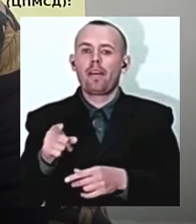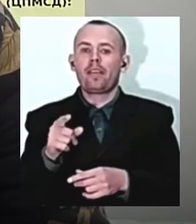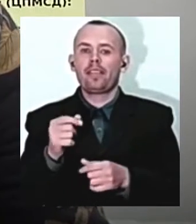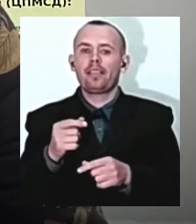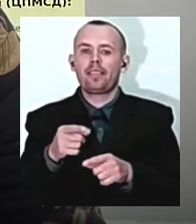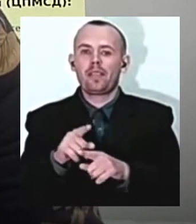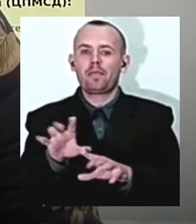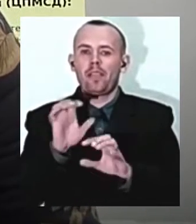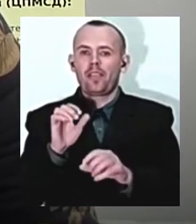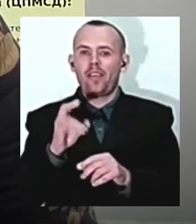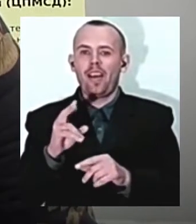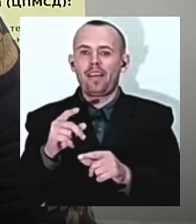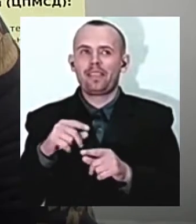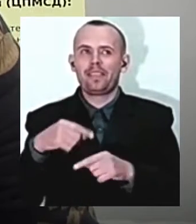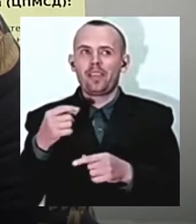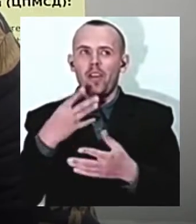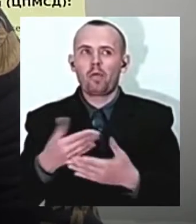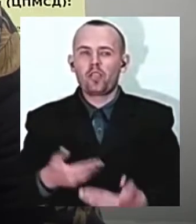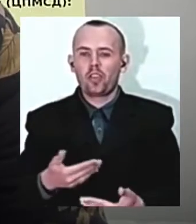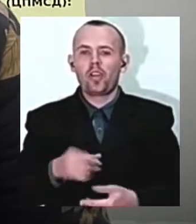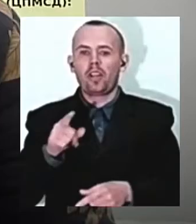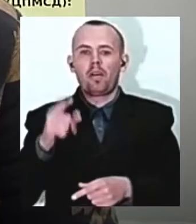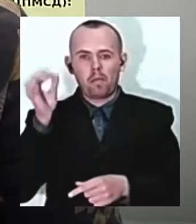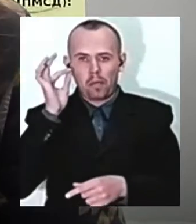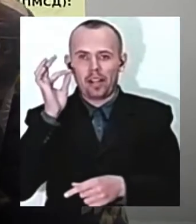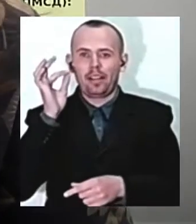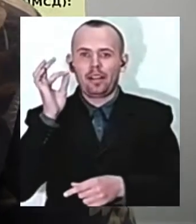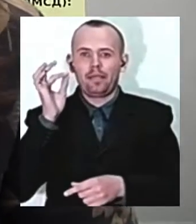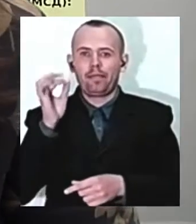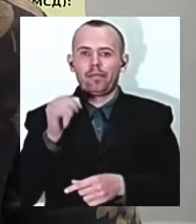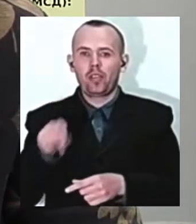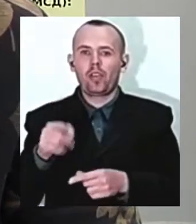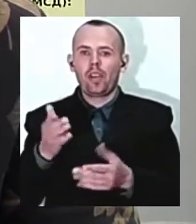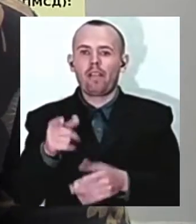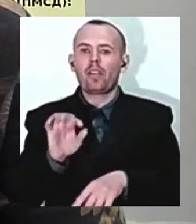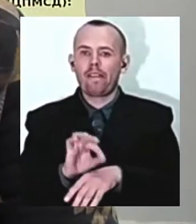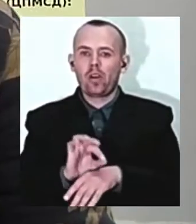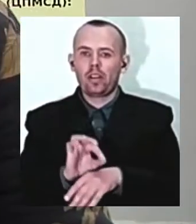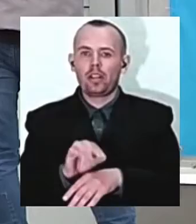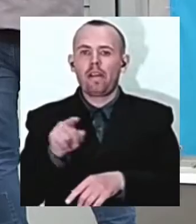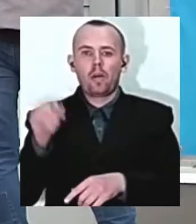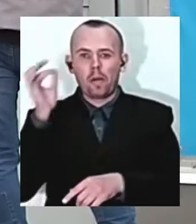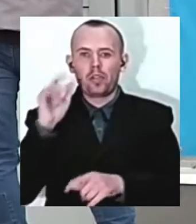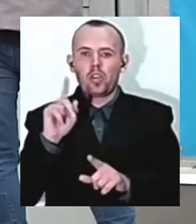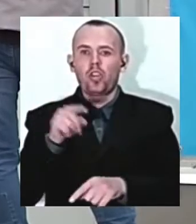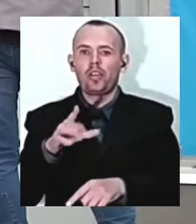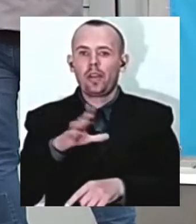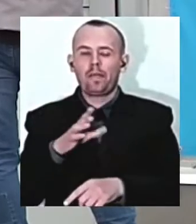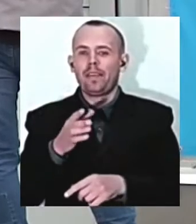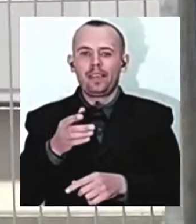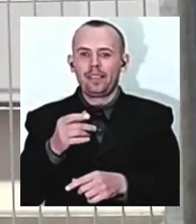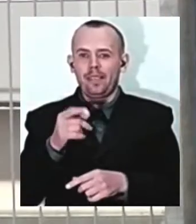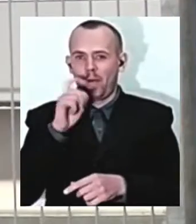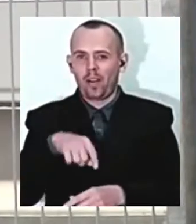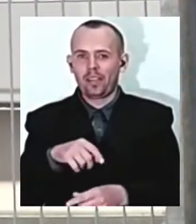у своєму житті, та вона пам'ятає те, як вона хворіла, вона пам'ятає, що їй було досить погано. Дочекавшись